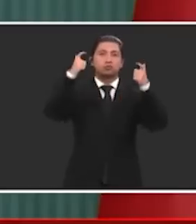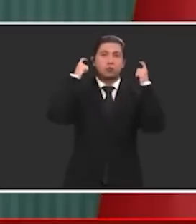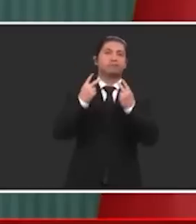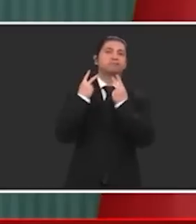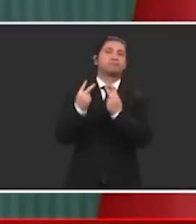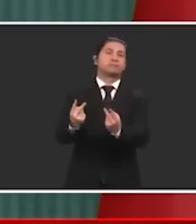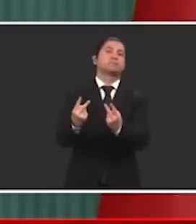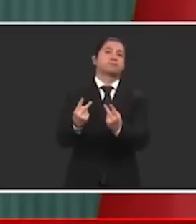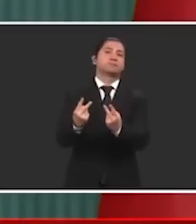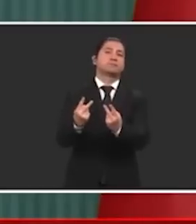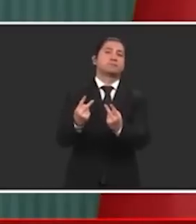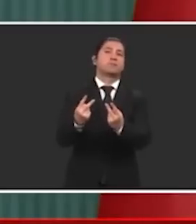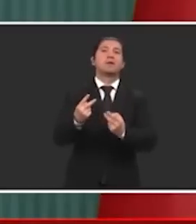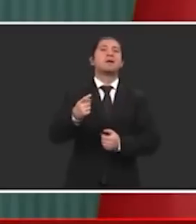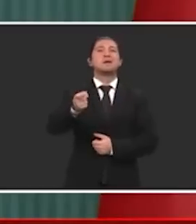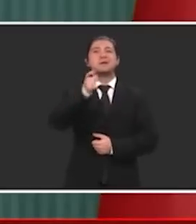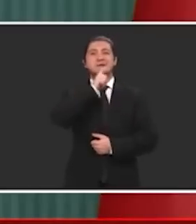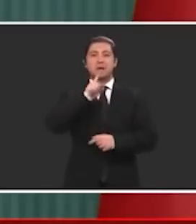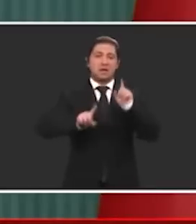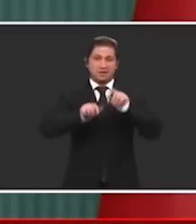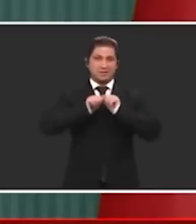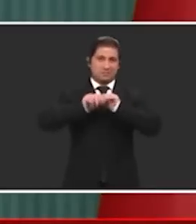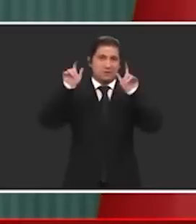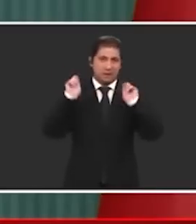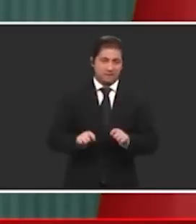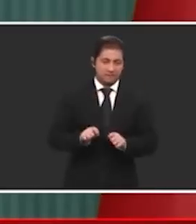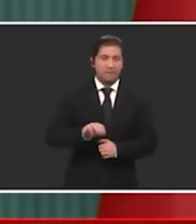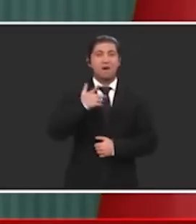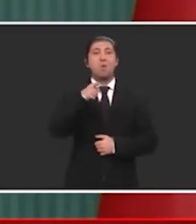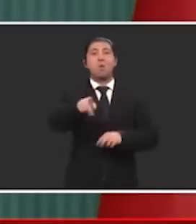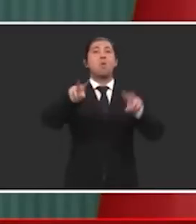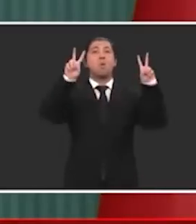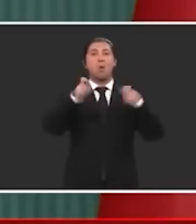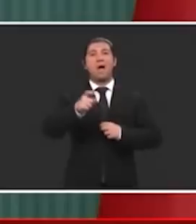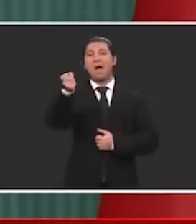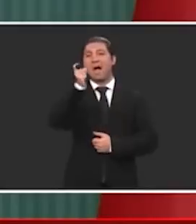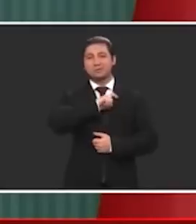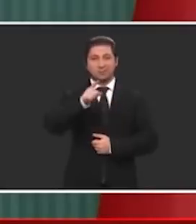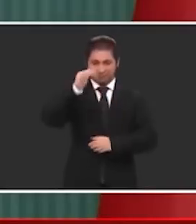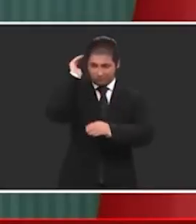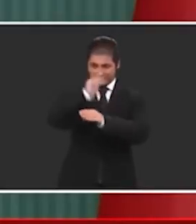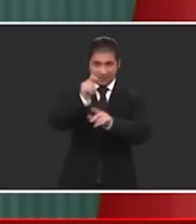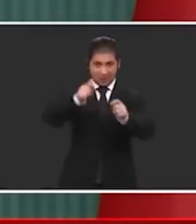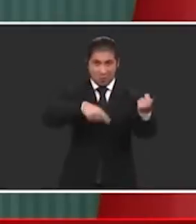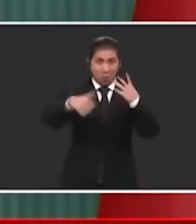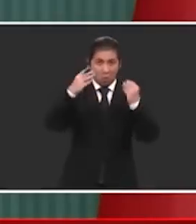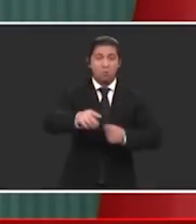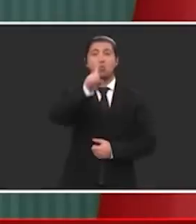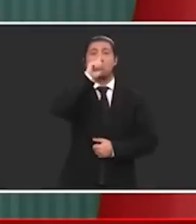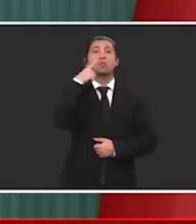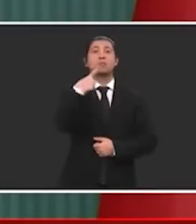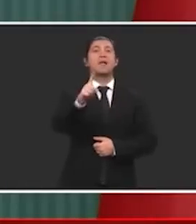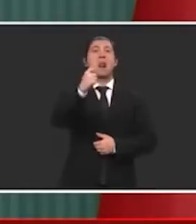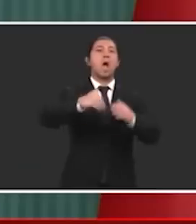tutuyoruz. Yanıltıcı ilan verilmesi veya bu konuda zafiyet gösterilmesi halinde 100 bin